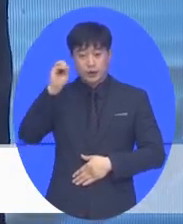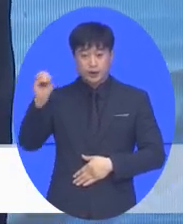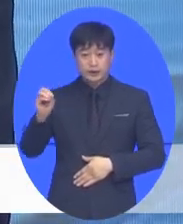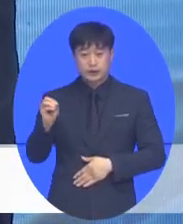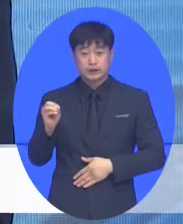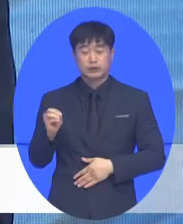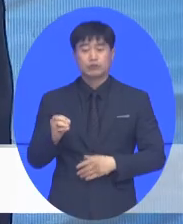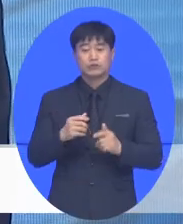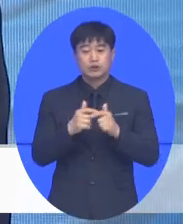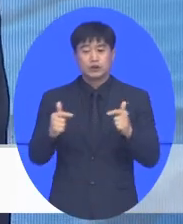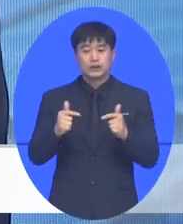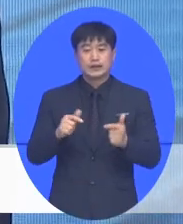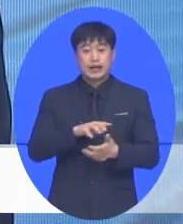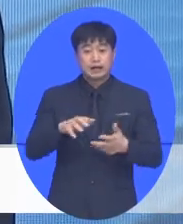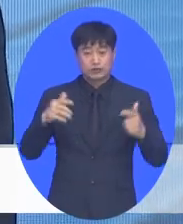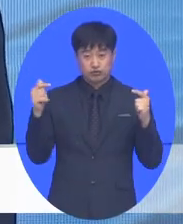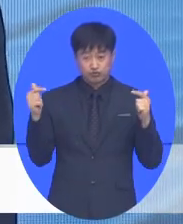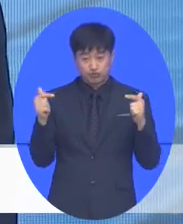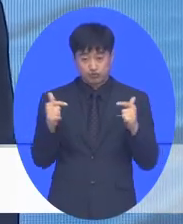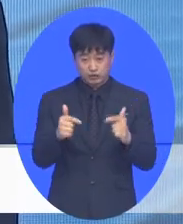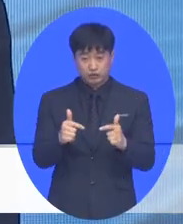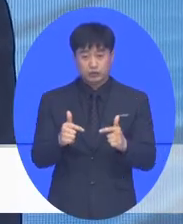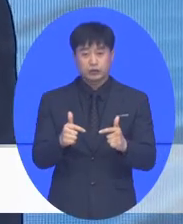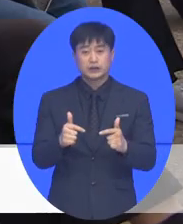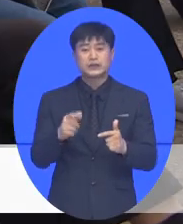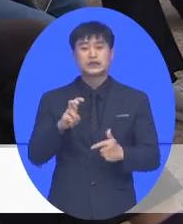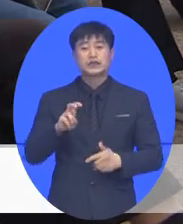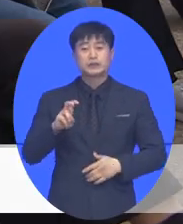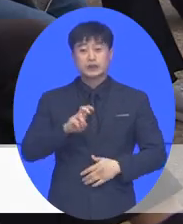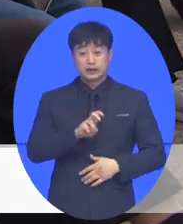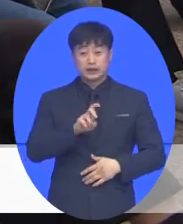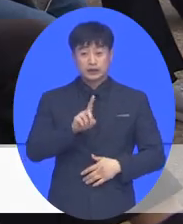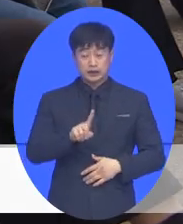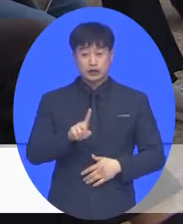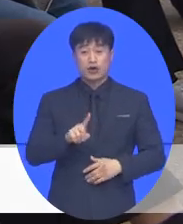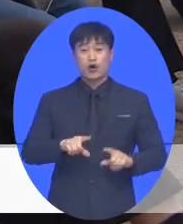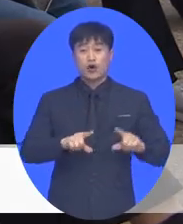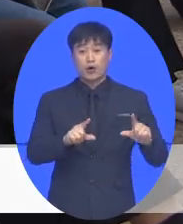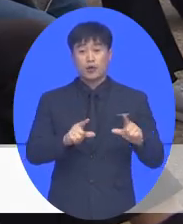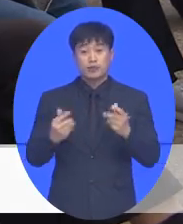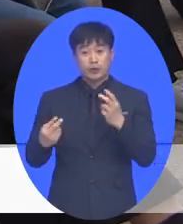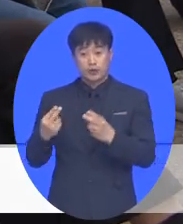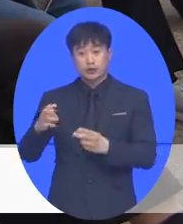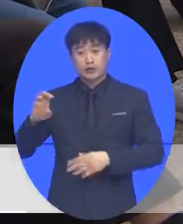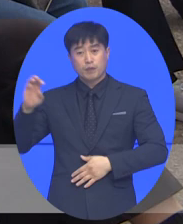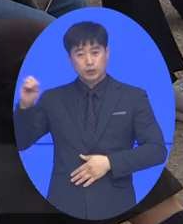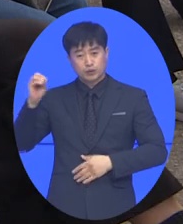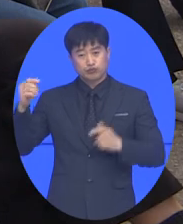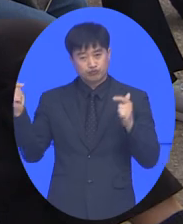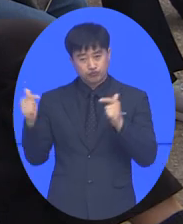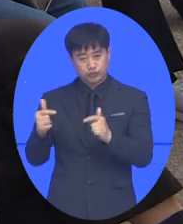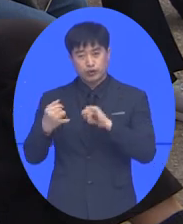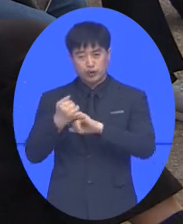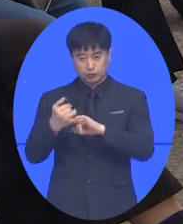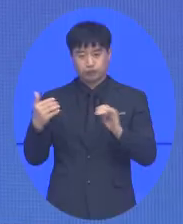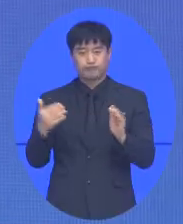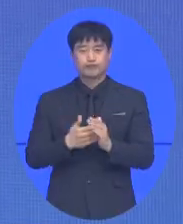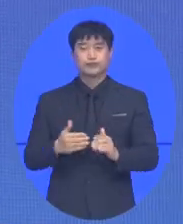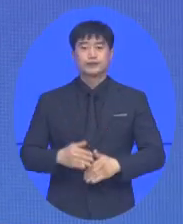늘리고 온실가스 배출량은 2021년 대비 40%까지 감축할 것을